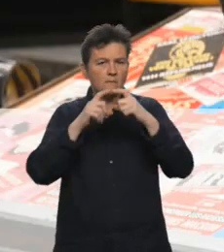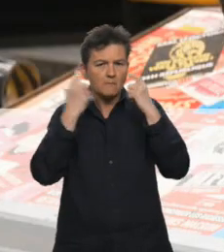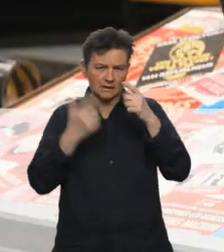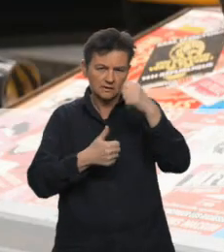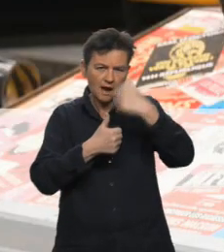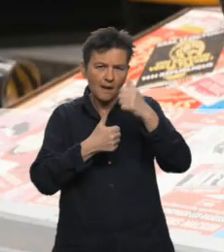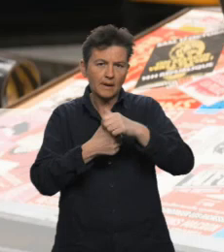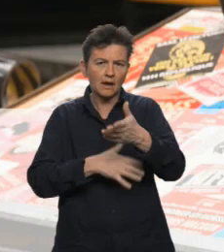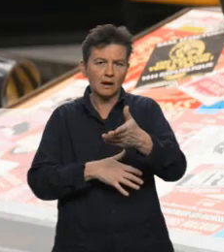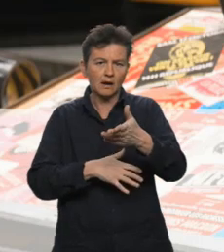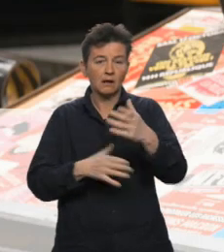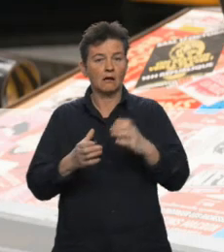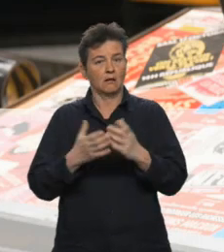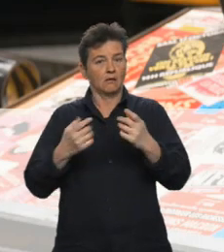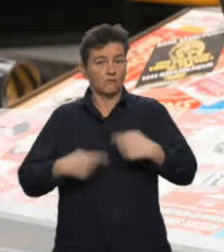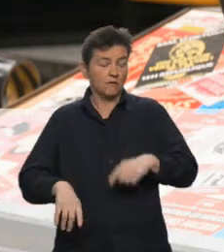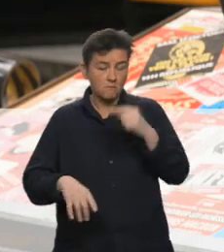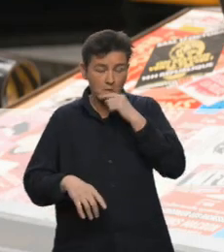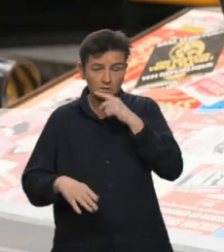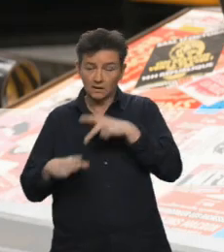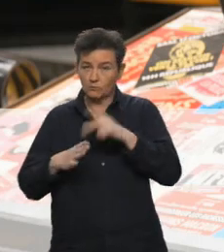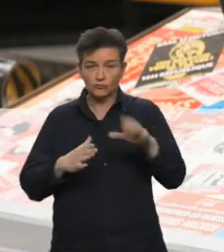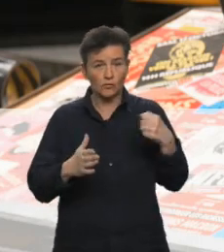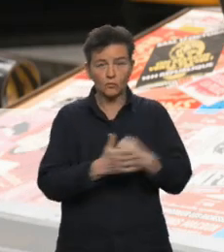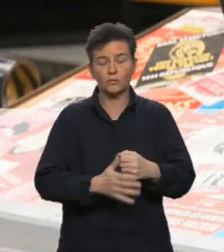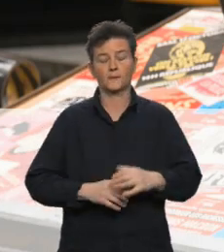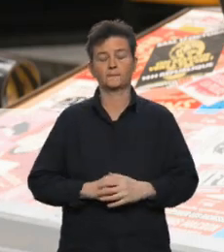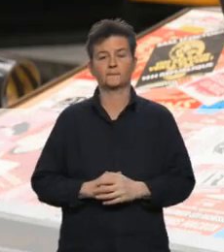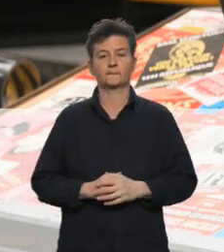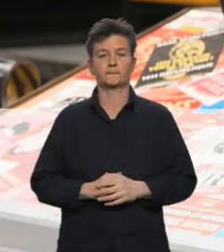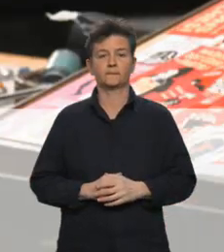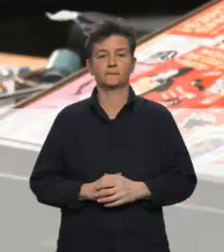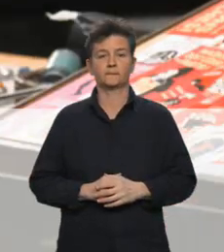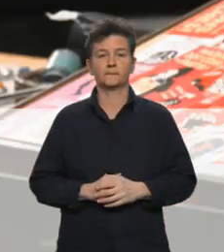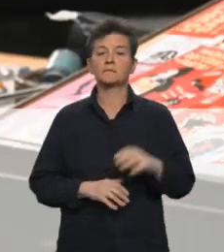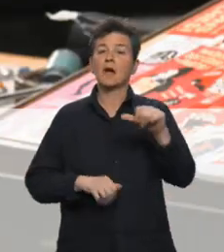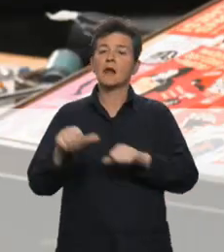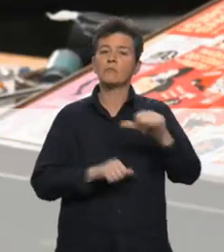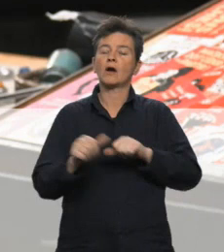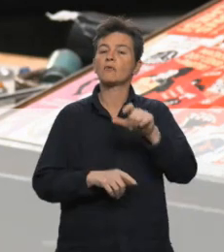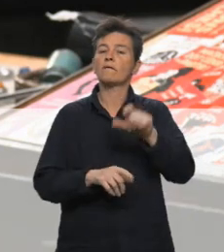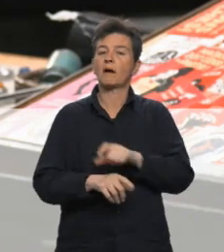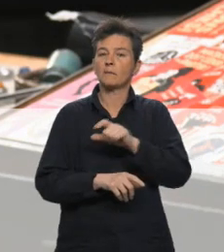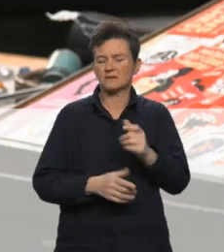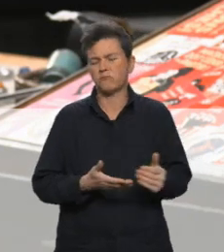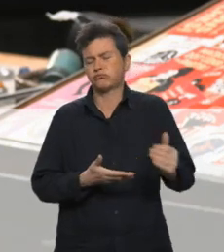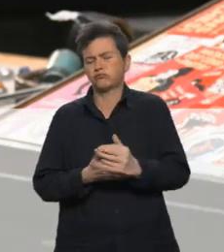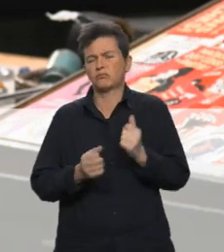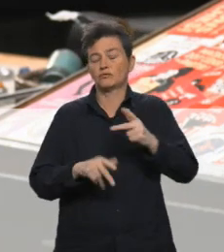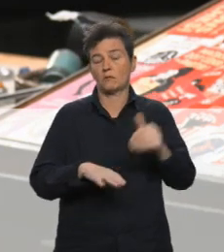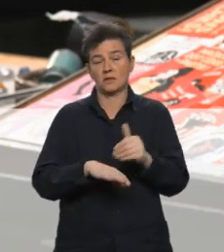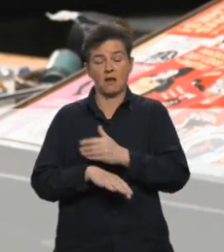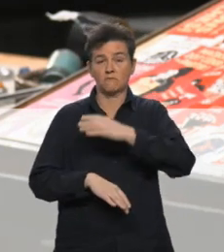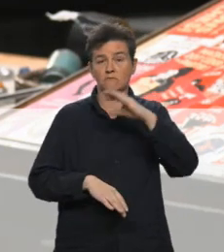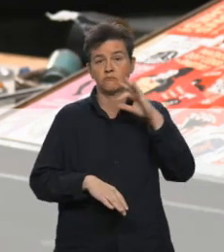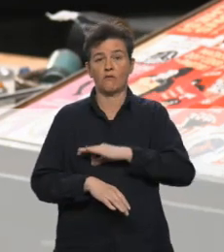masques notamment, on s'en rappelle. Le gouvernement a menti du début à la fin. Les laboratoires pharmaceutiques ont réalisé des milliards